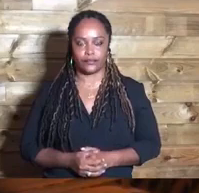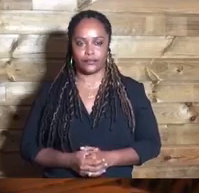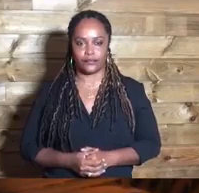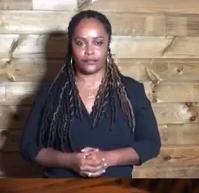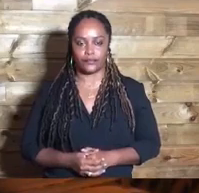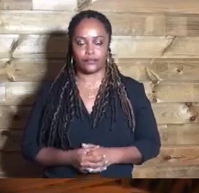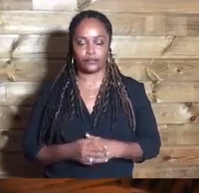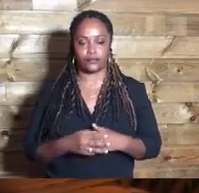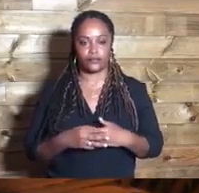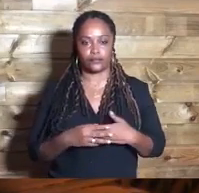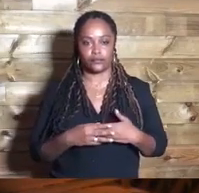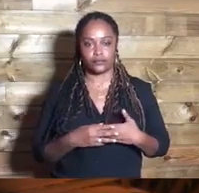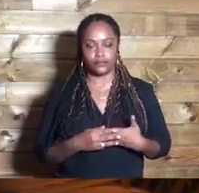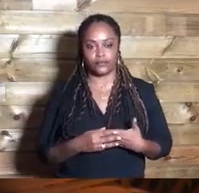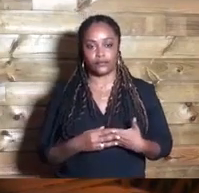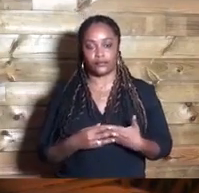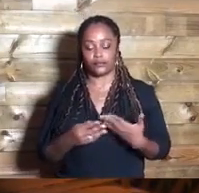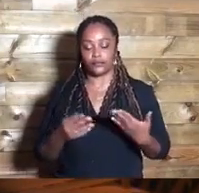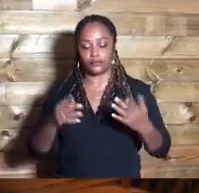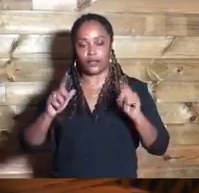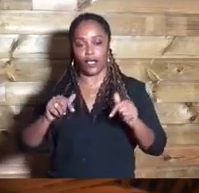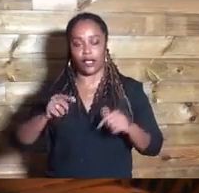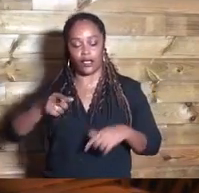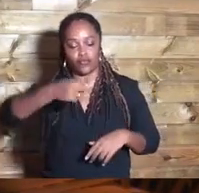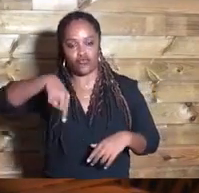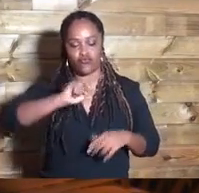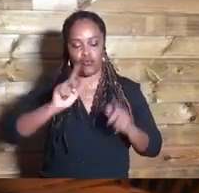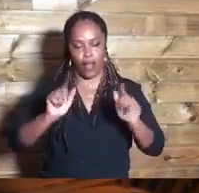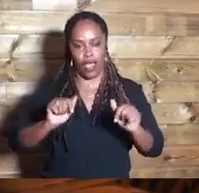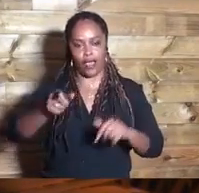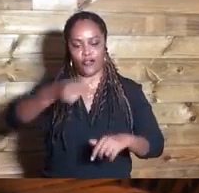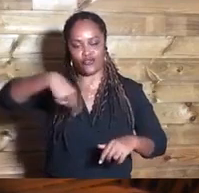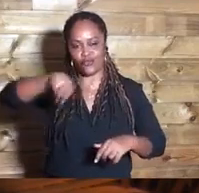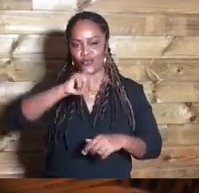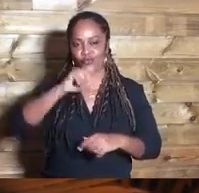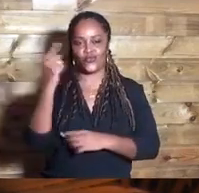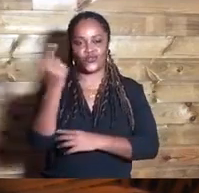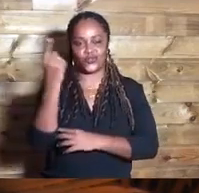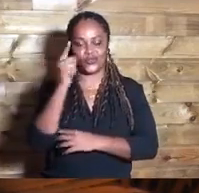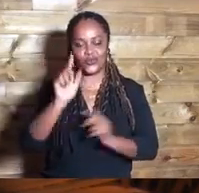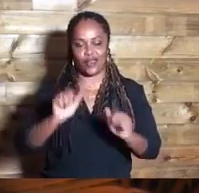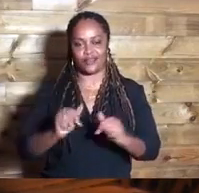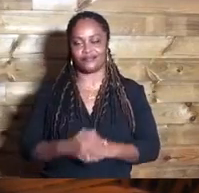Qu'on dirait la perfecta de la Martinique, nous là, nous toujours là. À quand passer la